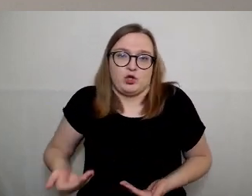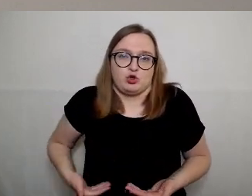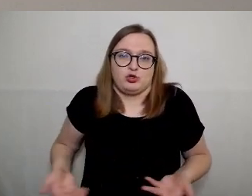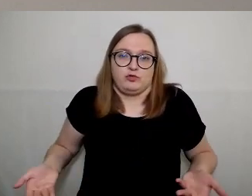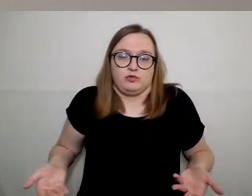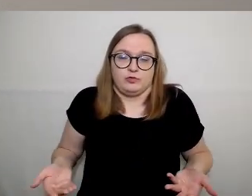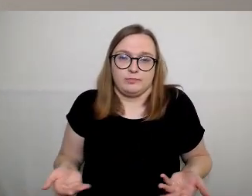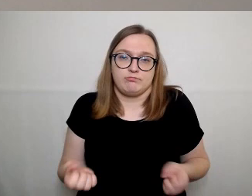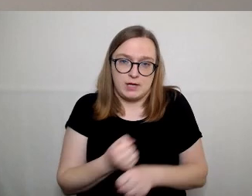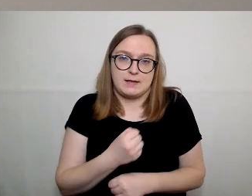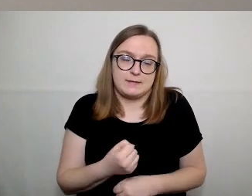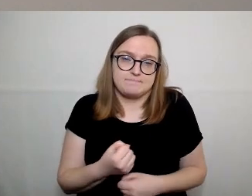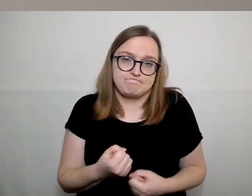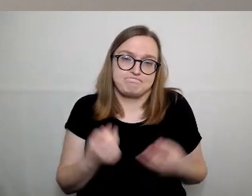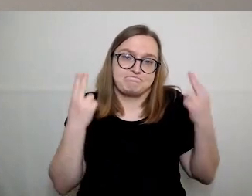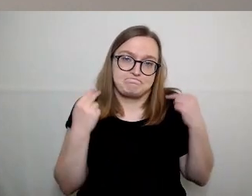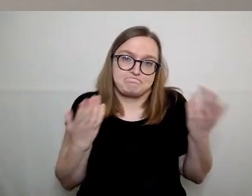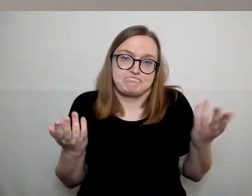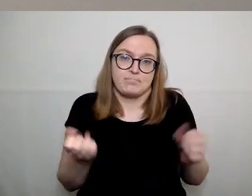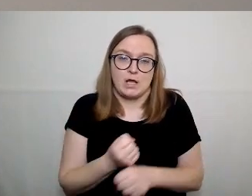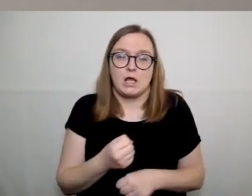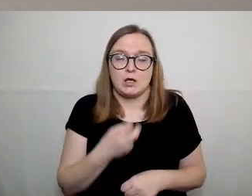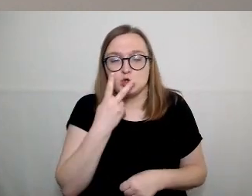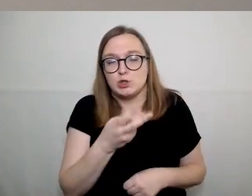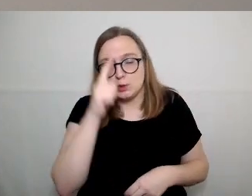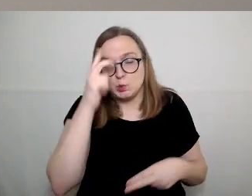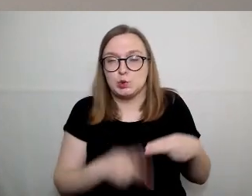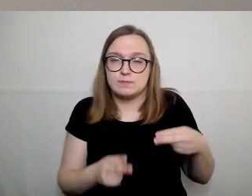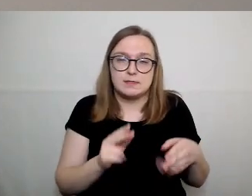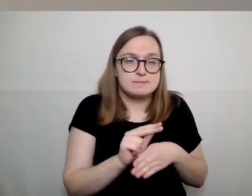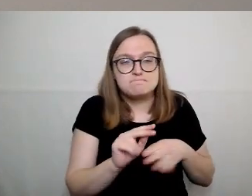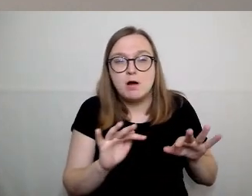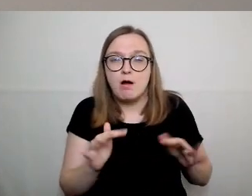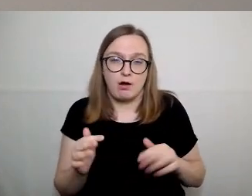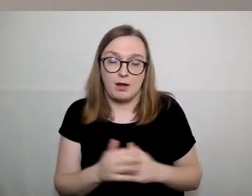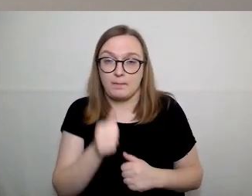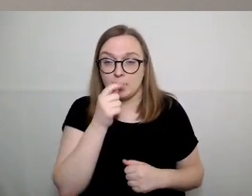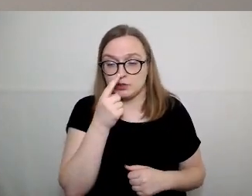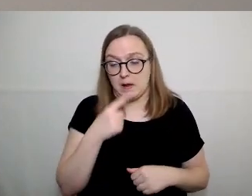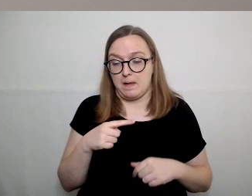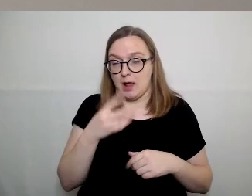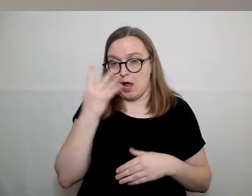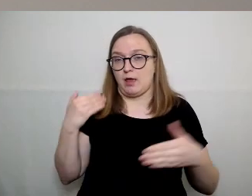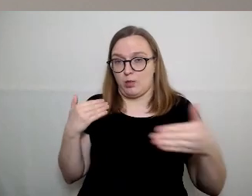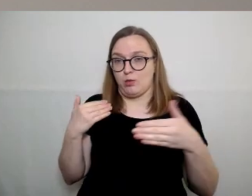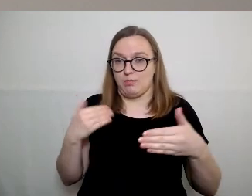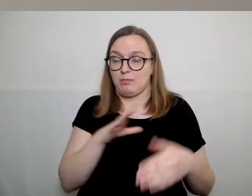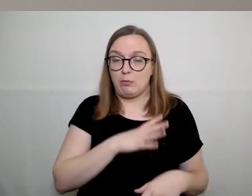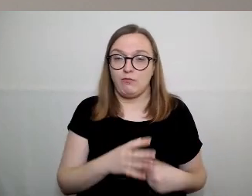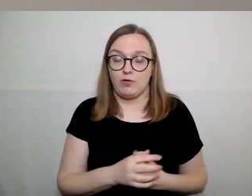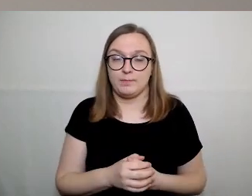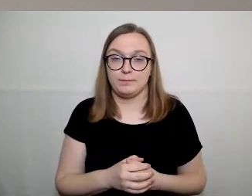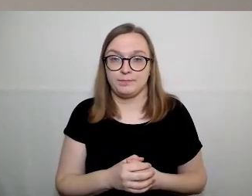turim priimti savų laikų tam tikrus sprendimus. Kaip ir buvo priimti šitų metų, 4 metų kadencijos